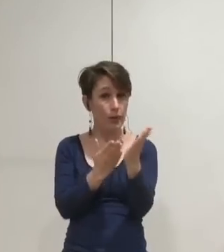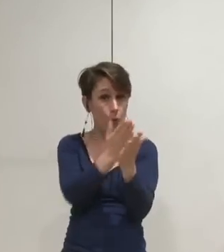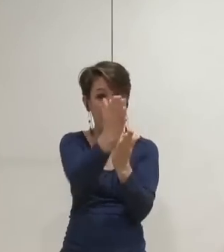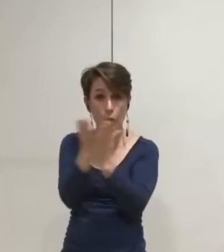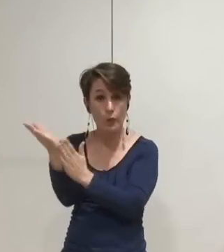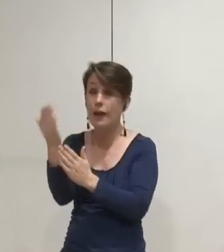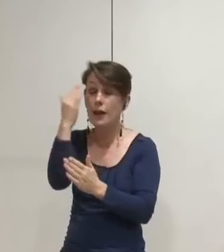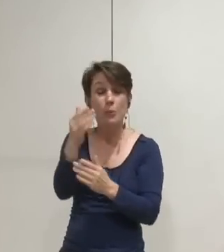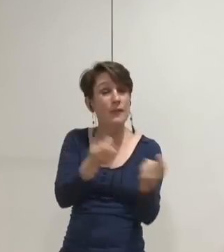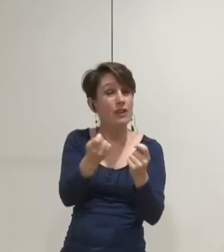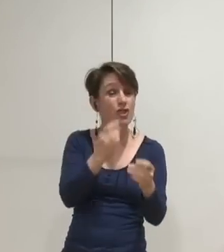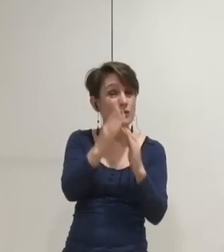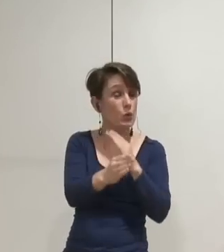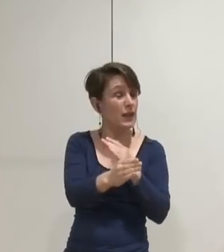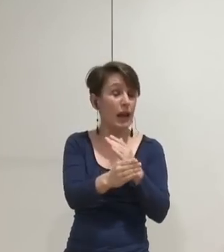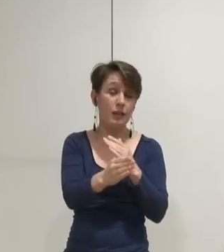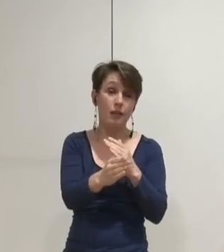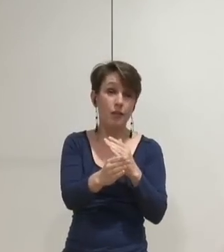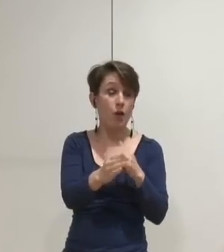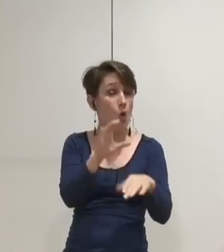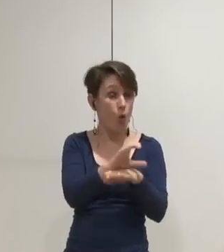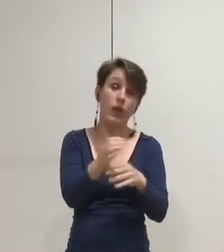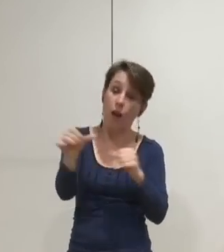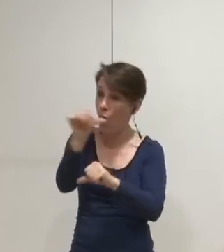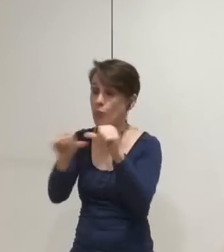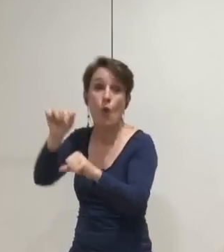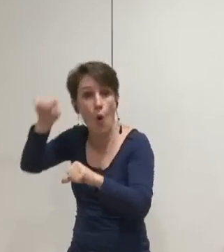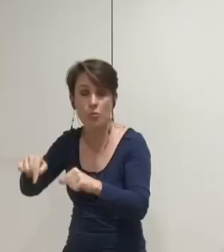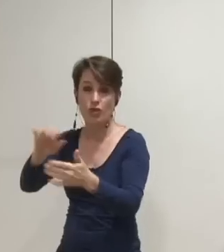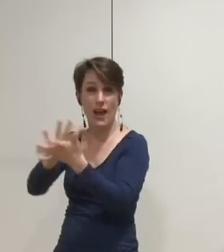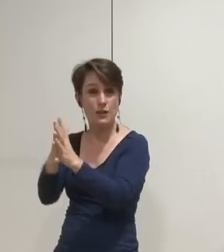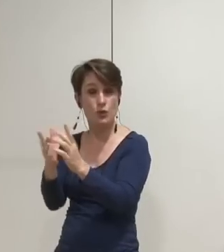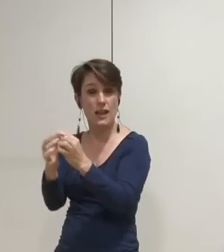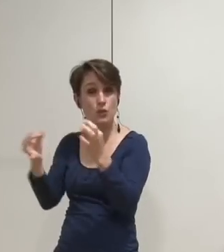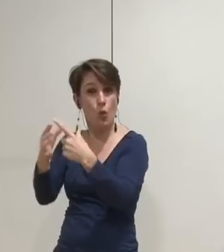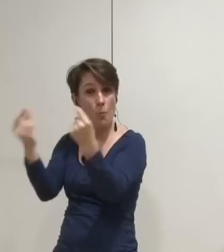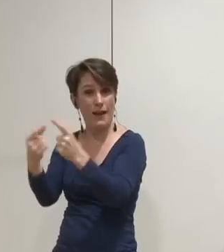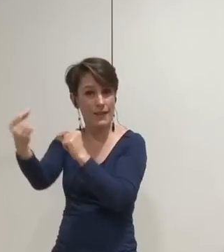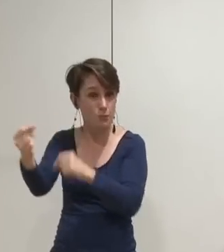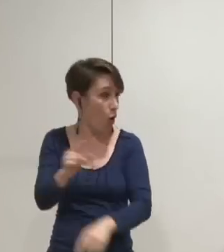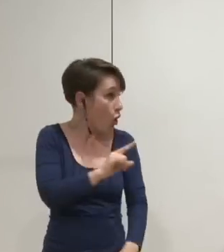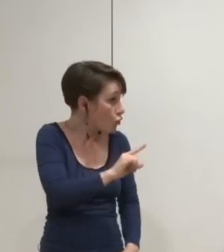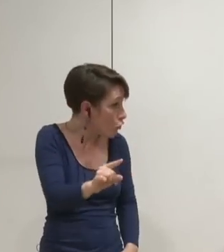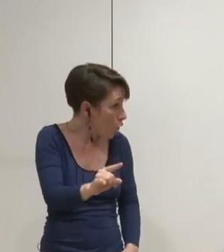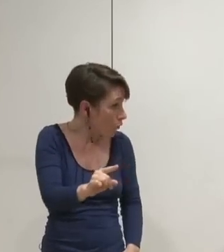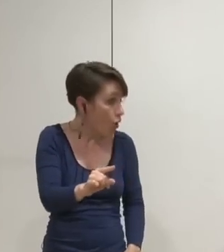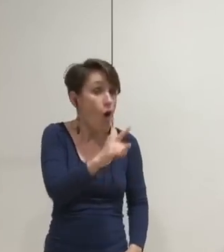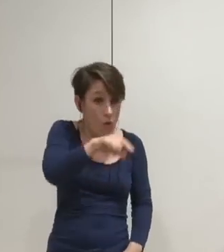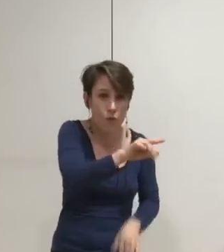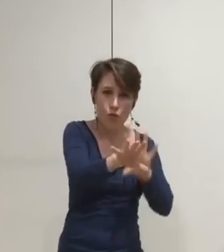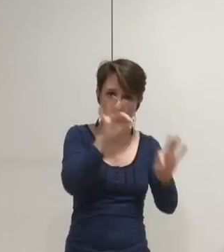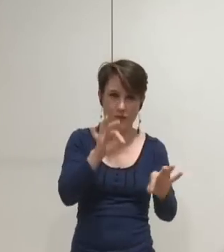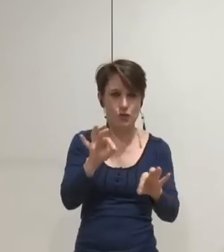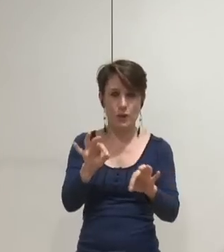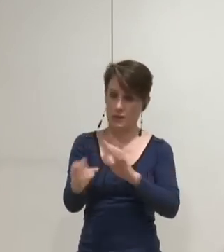directe c'était forcément l'association du Palais des Sports non vous avez fait un choix qui est celui de la reprise en gestion directe il vous